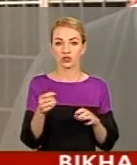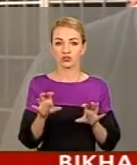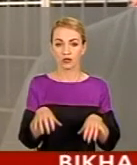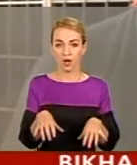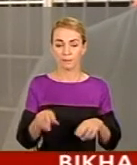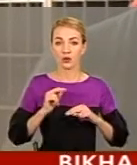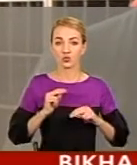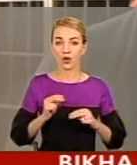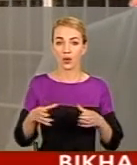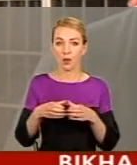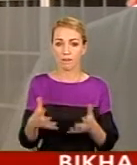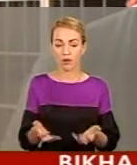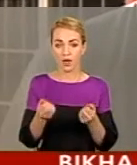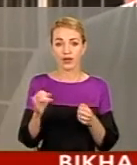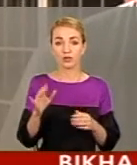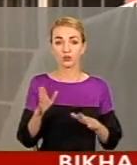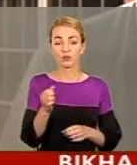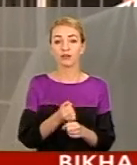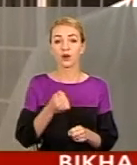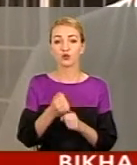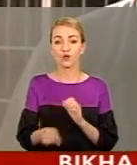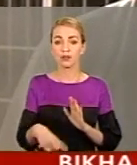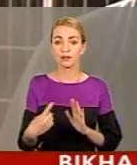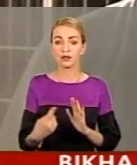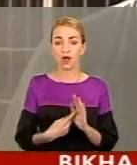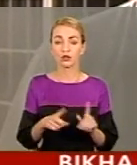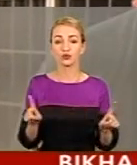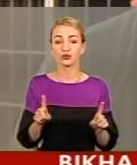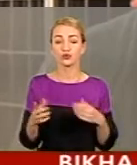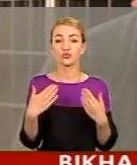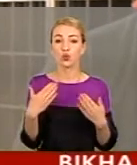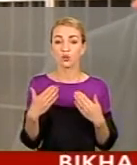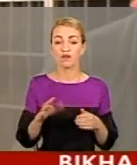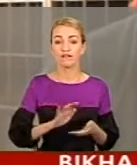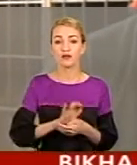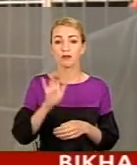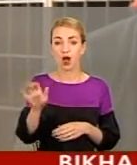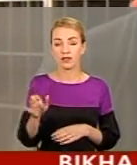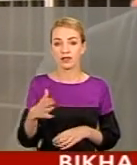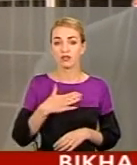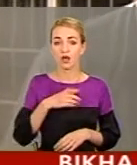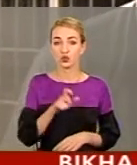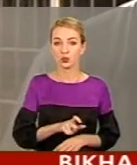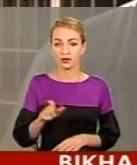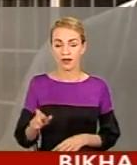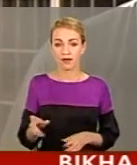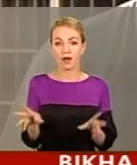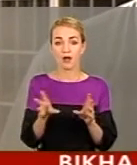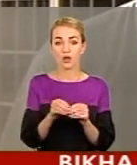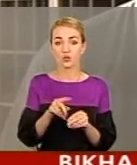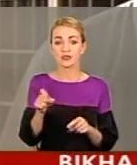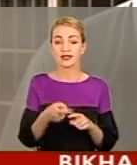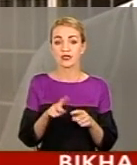команди. То ми зараз будемо відпрацьовувати питання щодо відправлення наших людей разом з